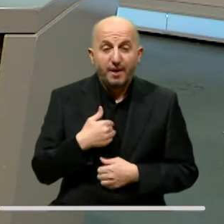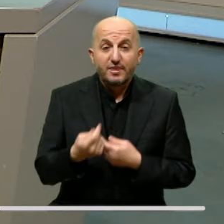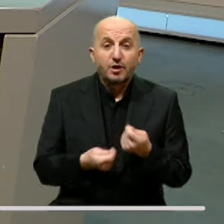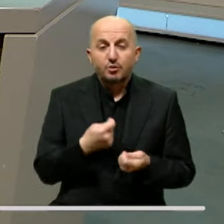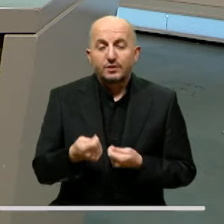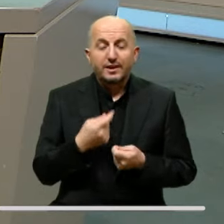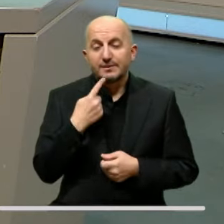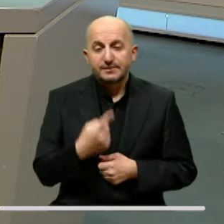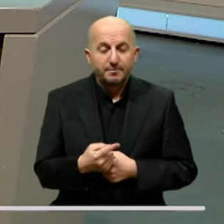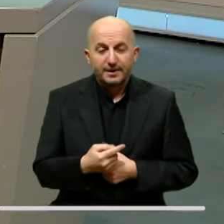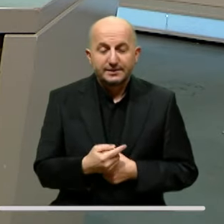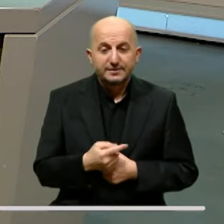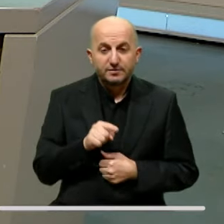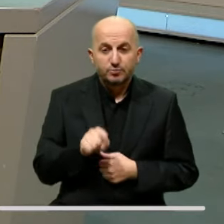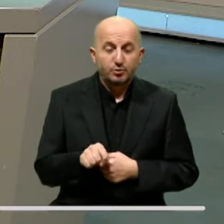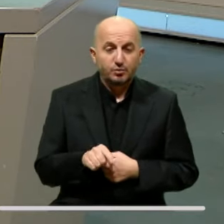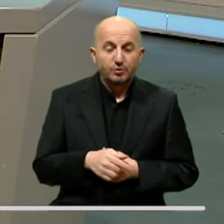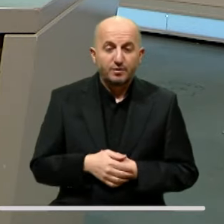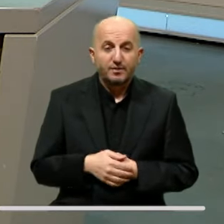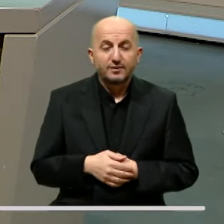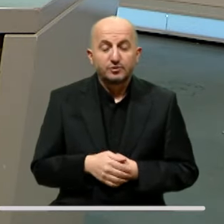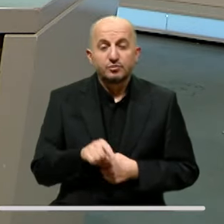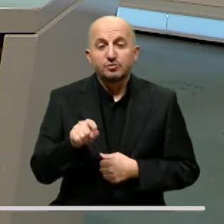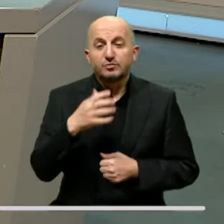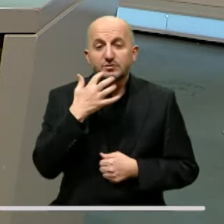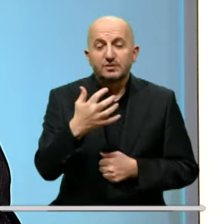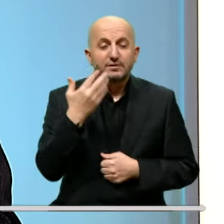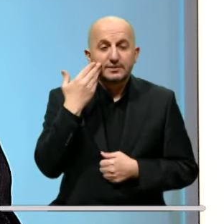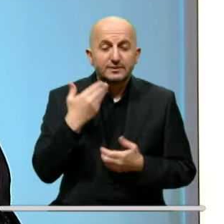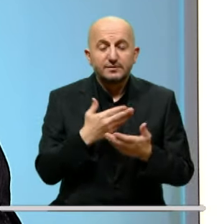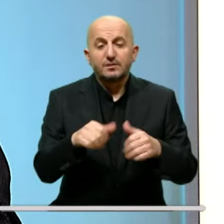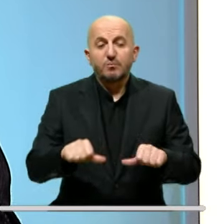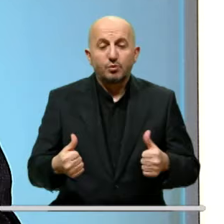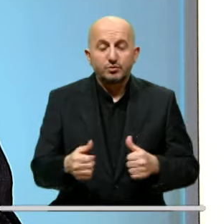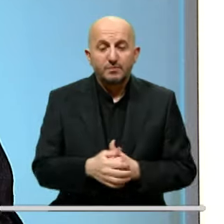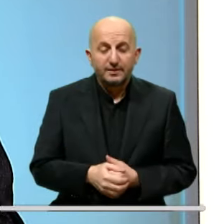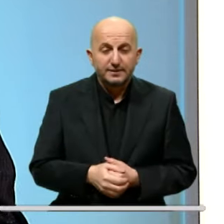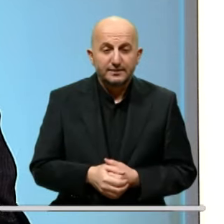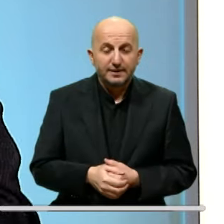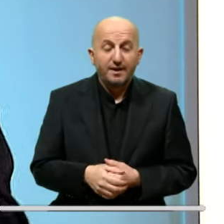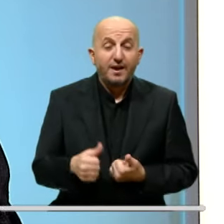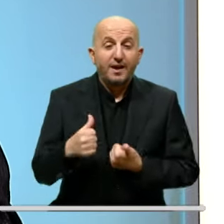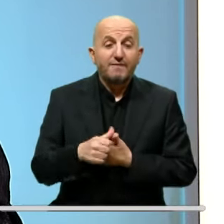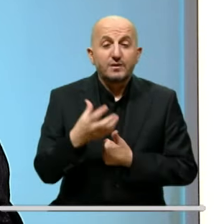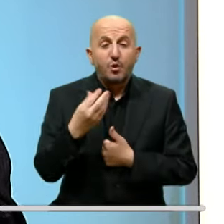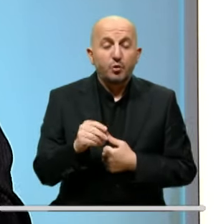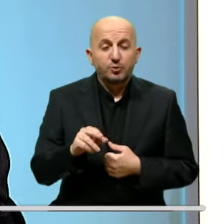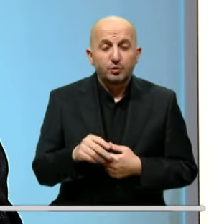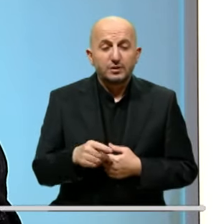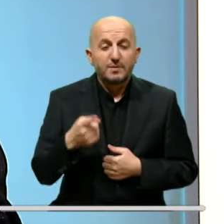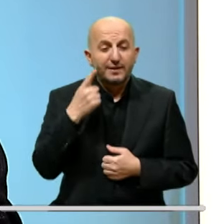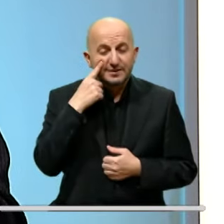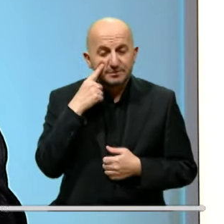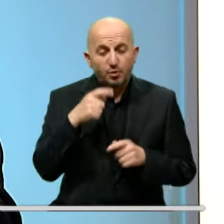kullanayım demektir bu. Ben şunu tavsiye edeceğim seyircilerimize. Boşamayı evlilikte olduğu gibi resmi